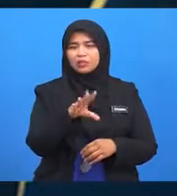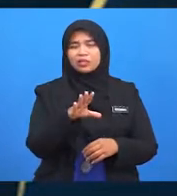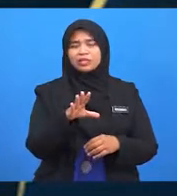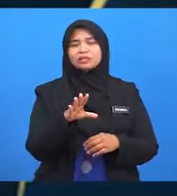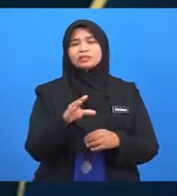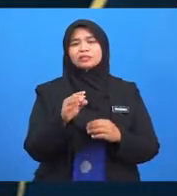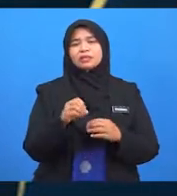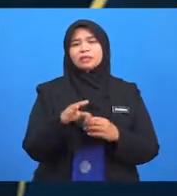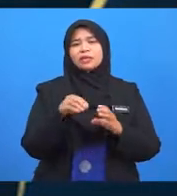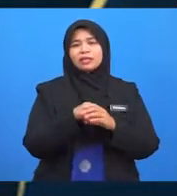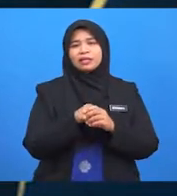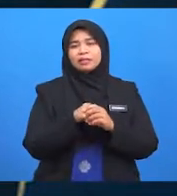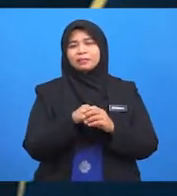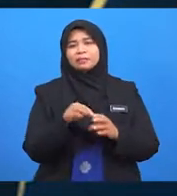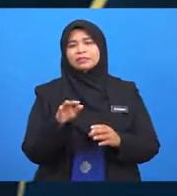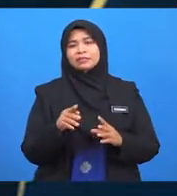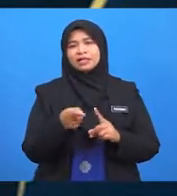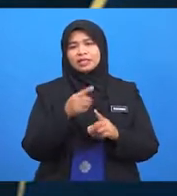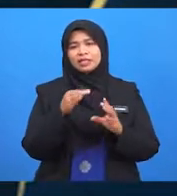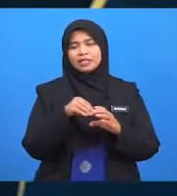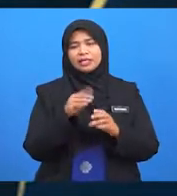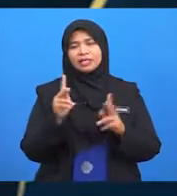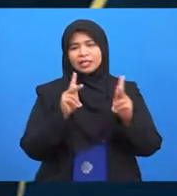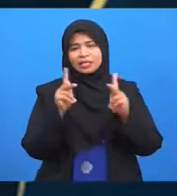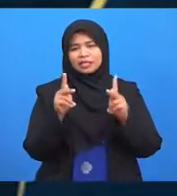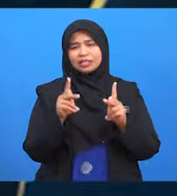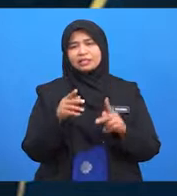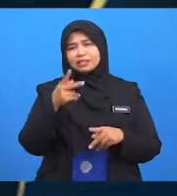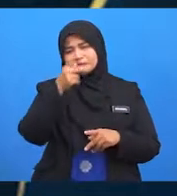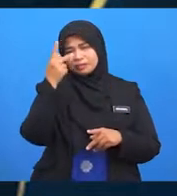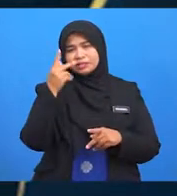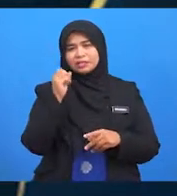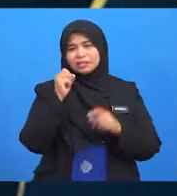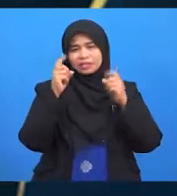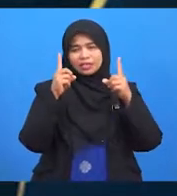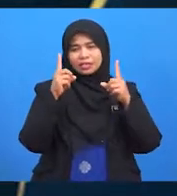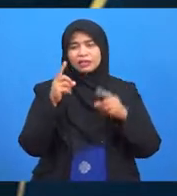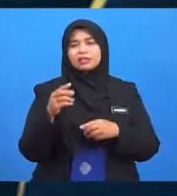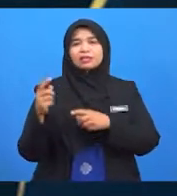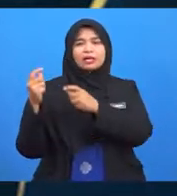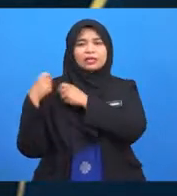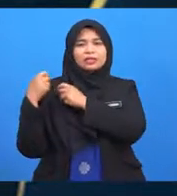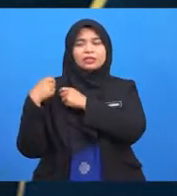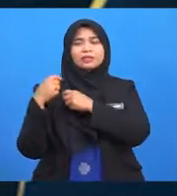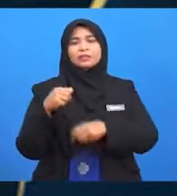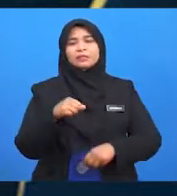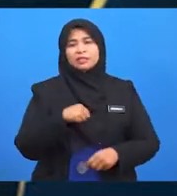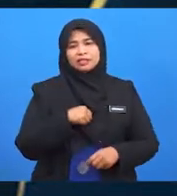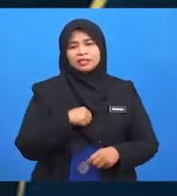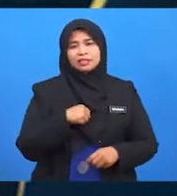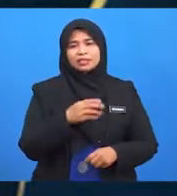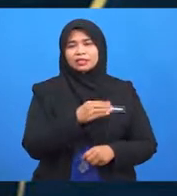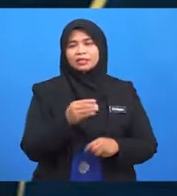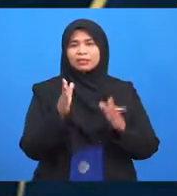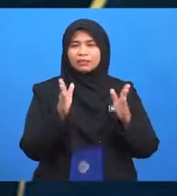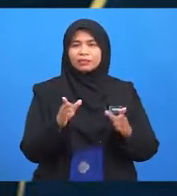tingkap kenderaan contohnya. Kerana sedar hak dan tanggungjawab diri sendiri dan orang